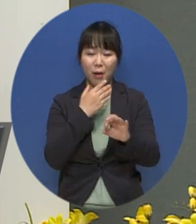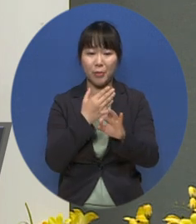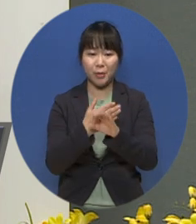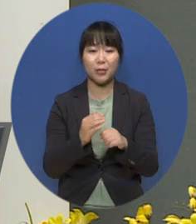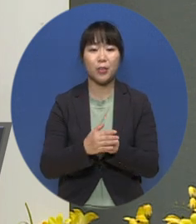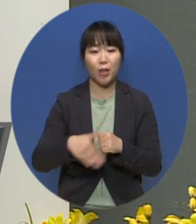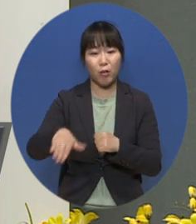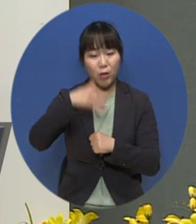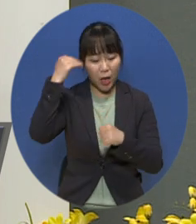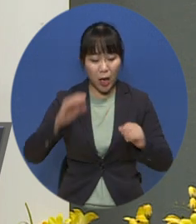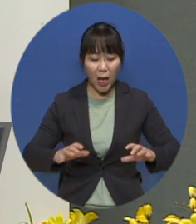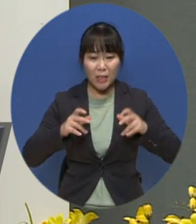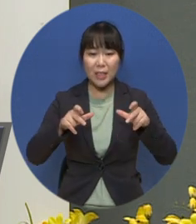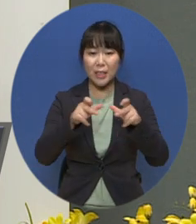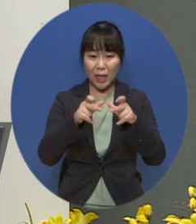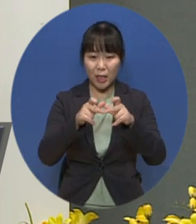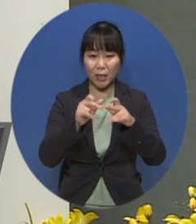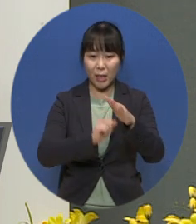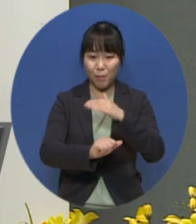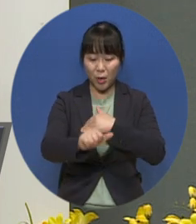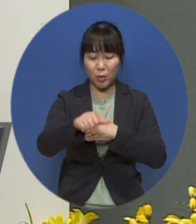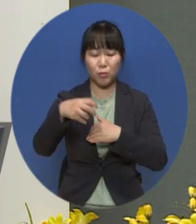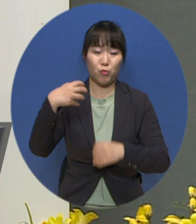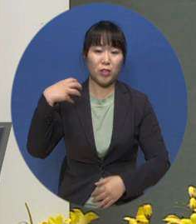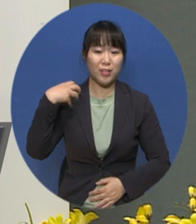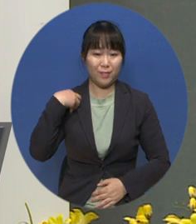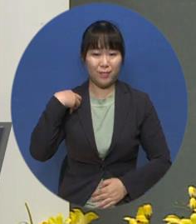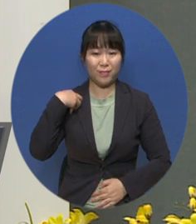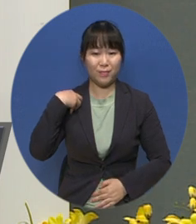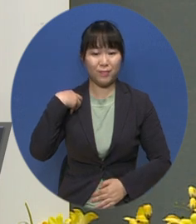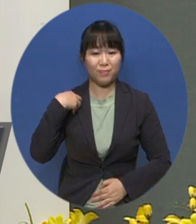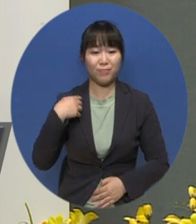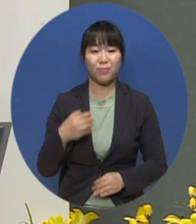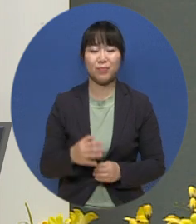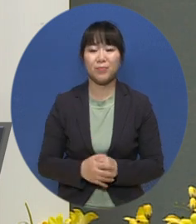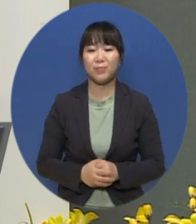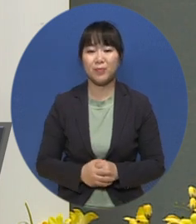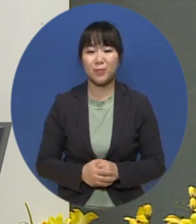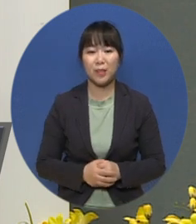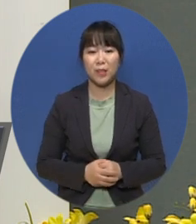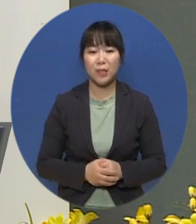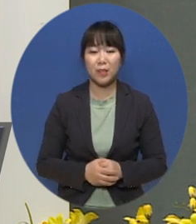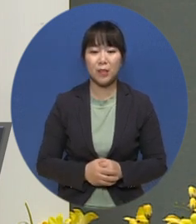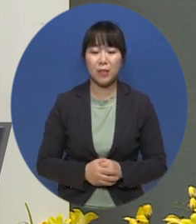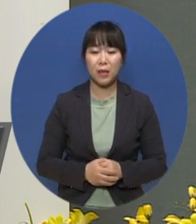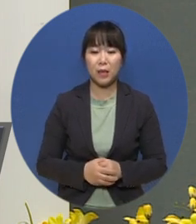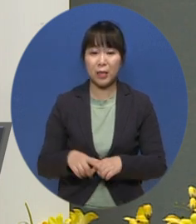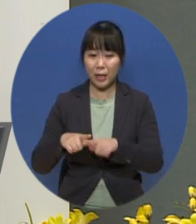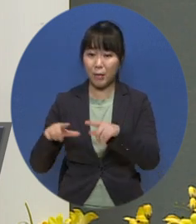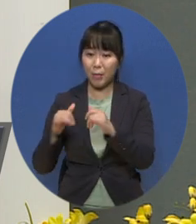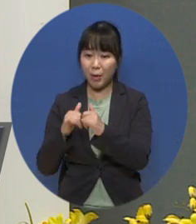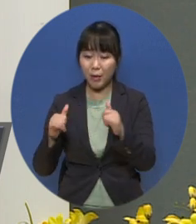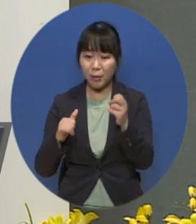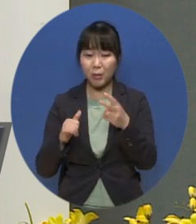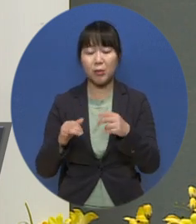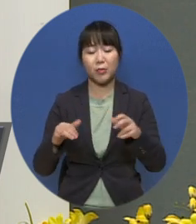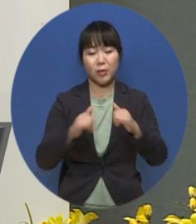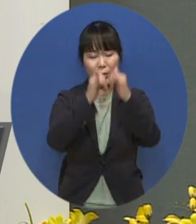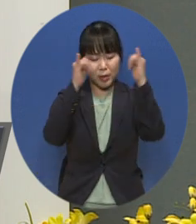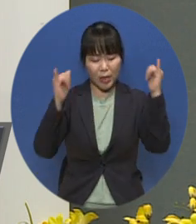우리나라의 장애인들을 대표하는 에 위치에 있는데 비장애인이 라든가 사회